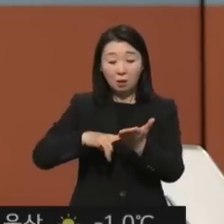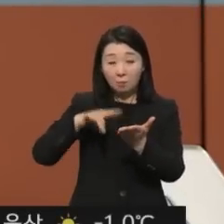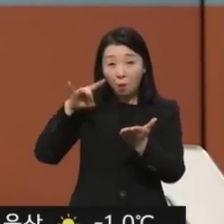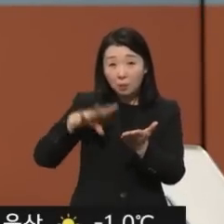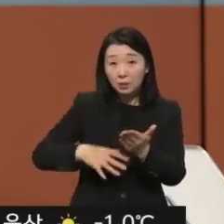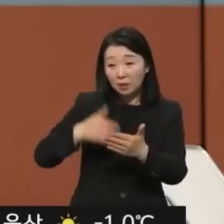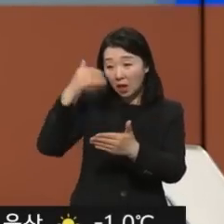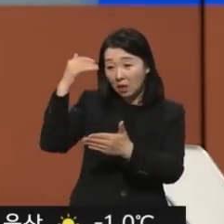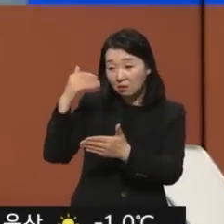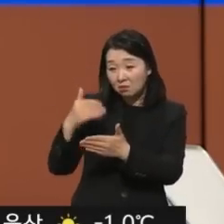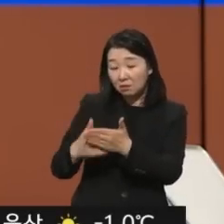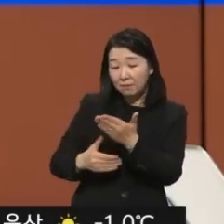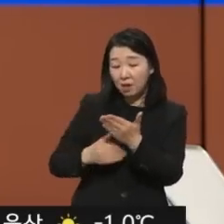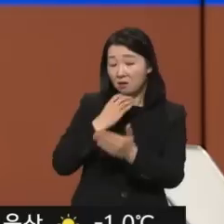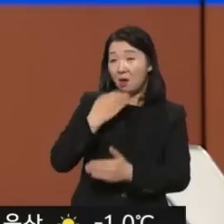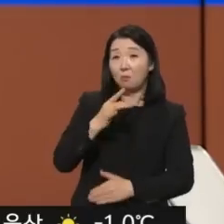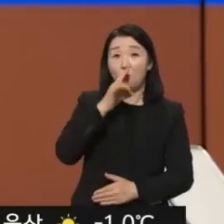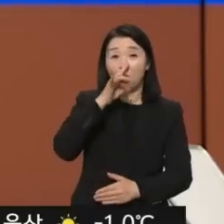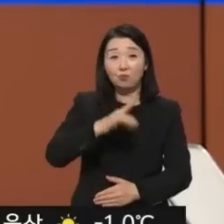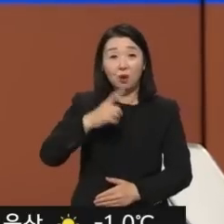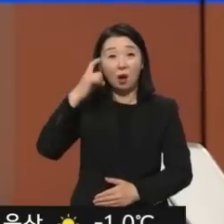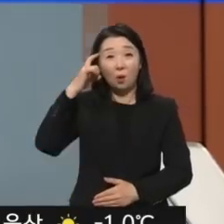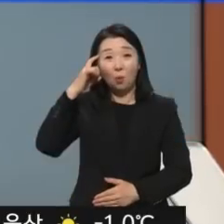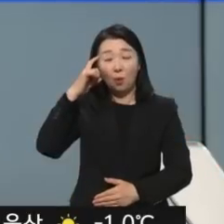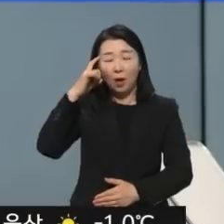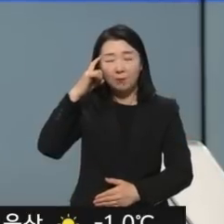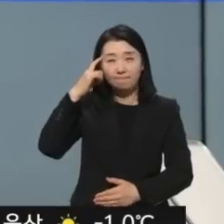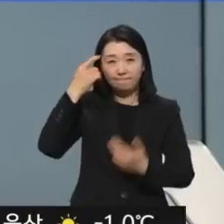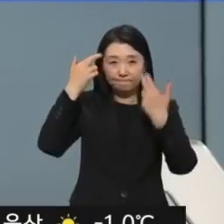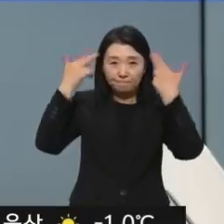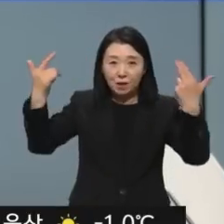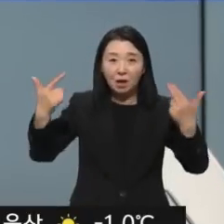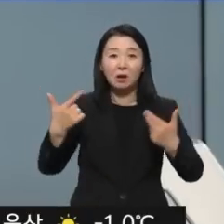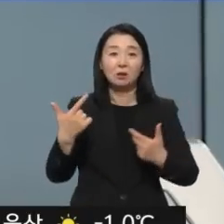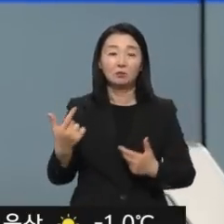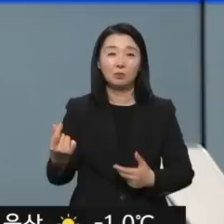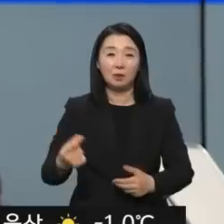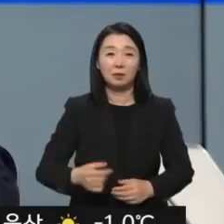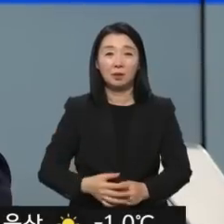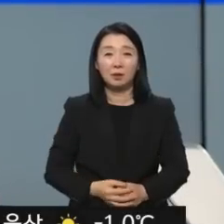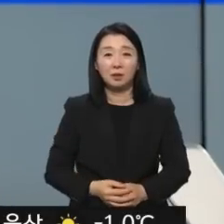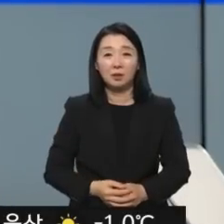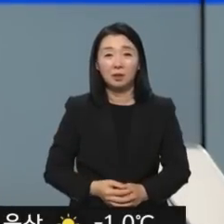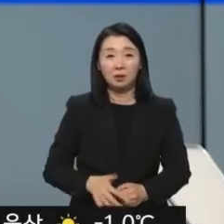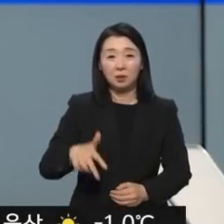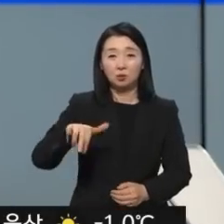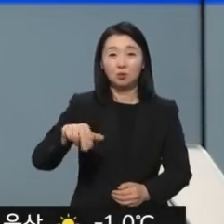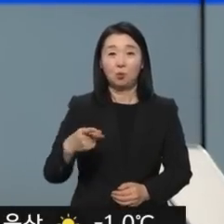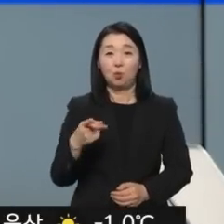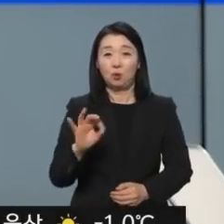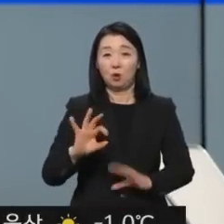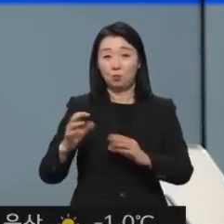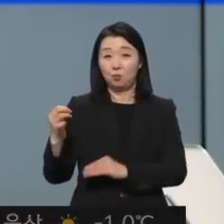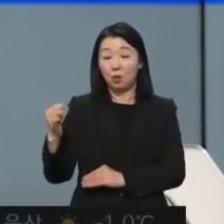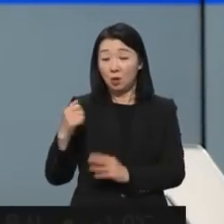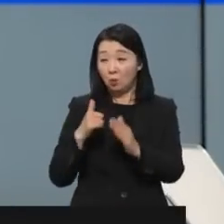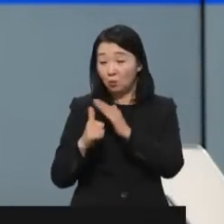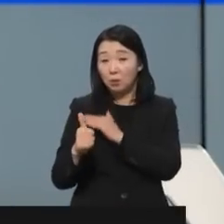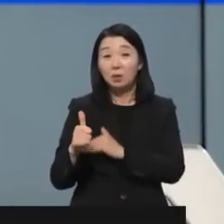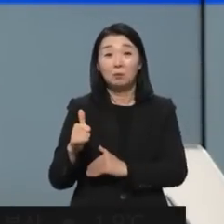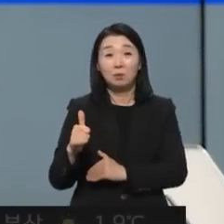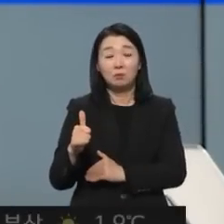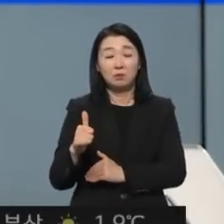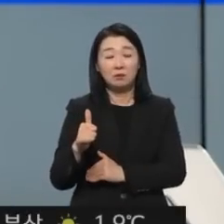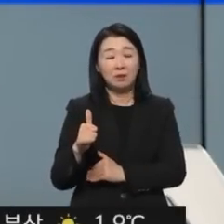없다는 그런 분위기가 느껴집니다. 일종의 뭐 결기를 보이는 그런 발언이 이어지고 있고요. 주호영 국민의힘 원내대표 역시